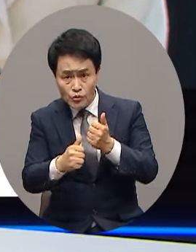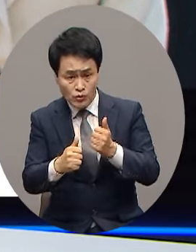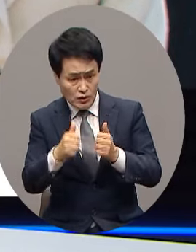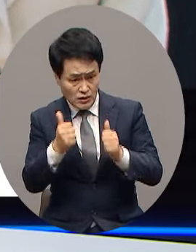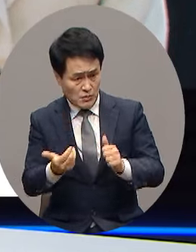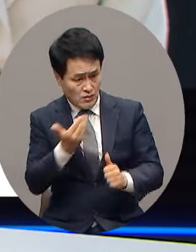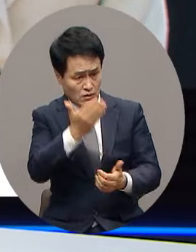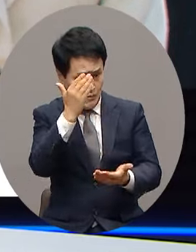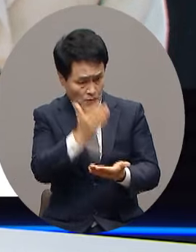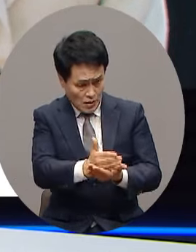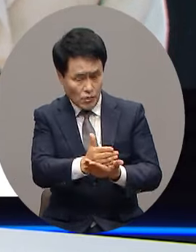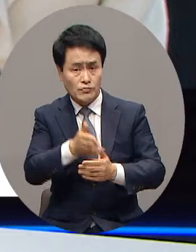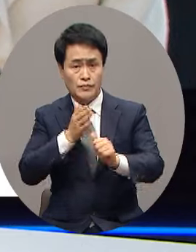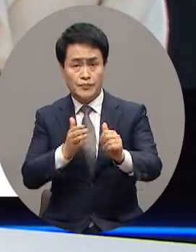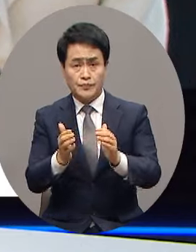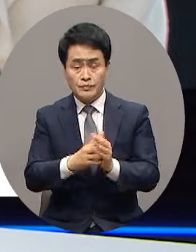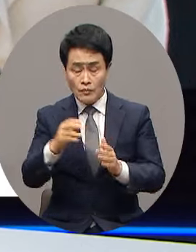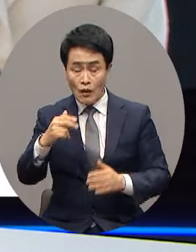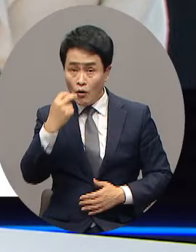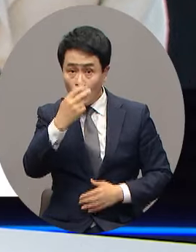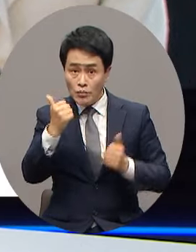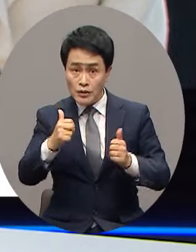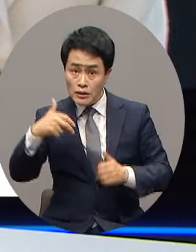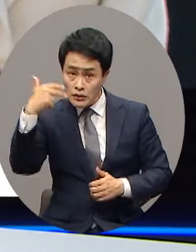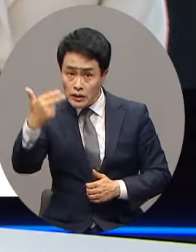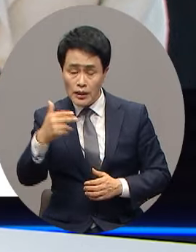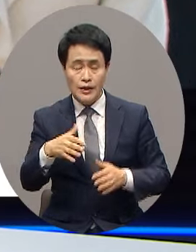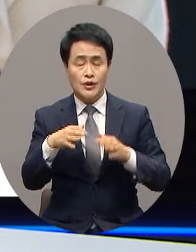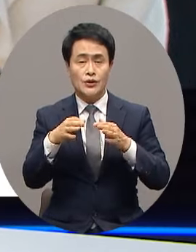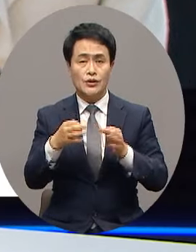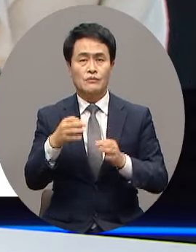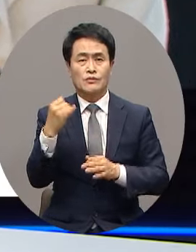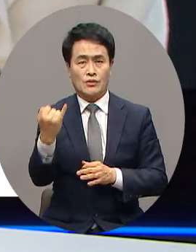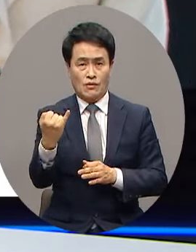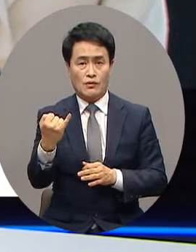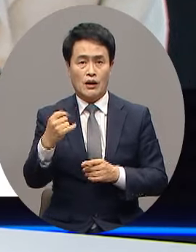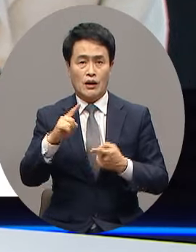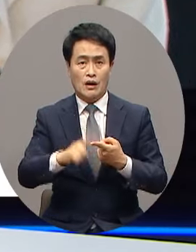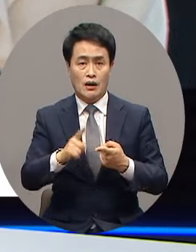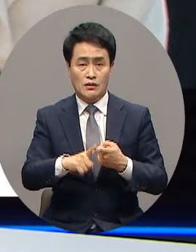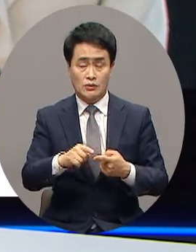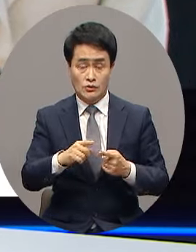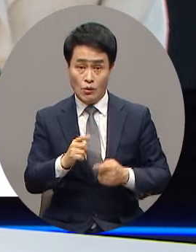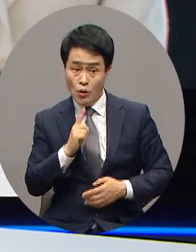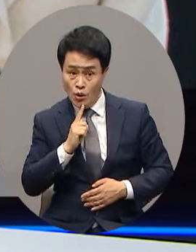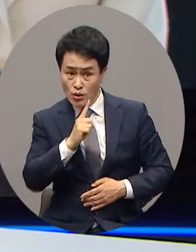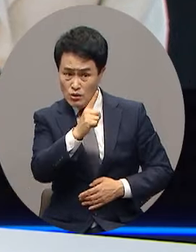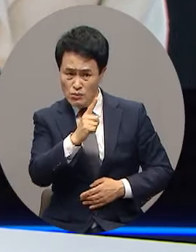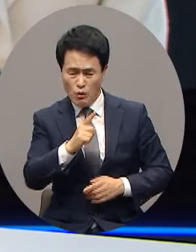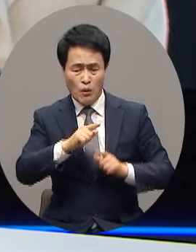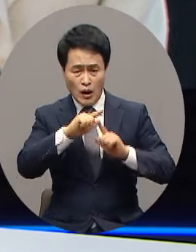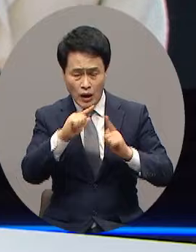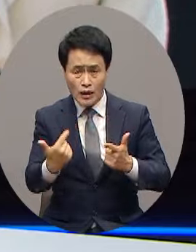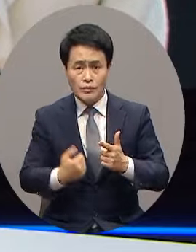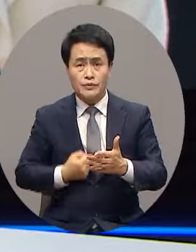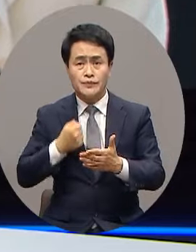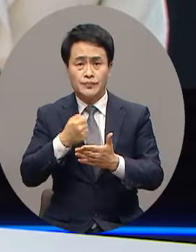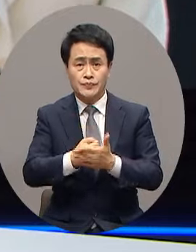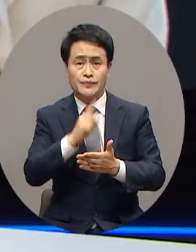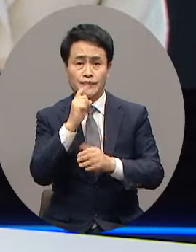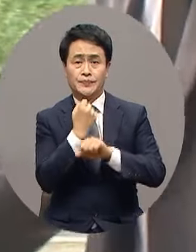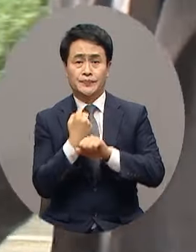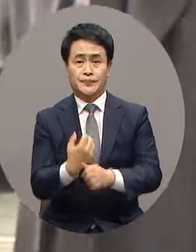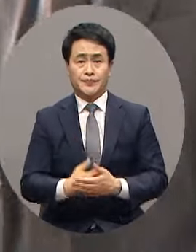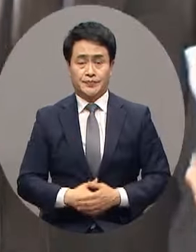것을 권고했습니다. 검찰은 다음 주 김 여사에 대해 불기소 처분을 확정할 것으로 보입니다. 이준희 기자입니다.